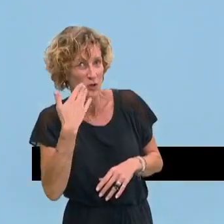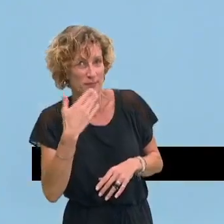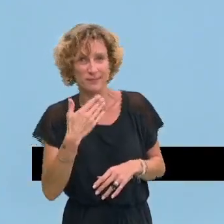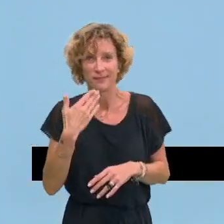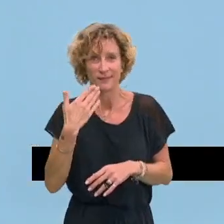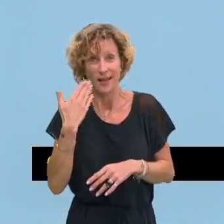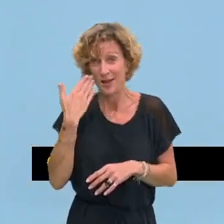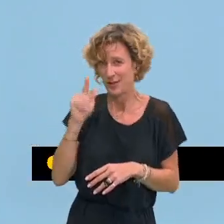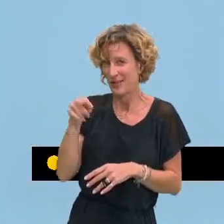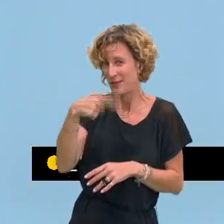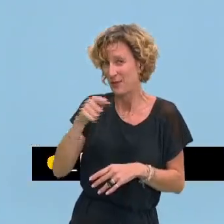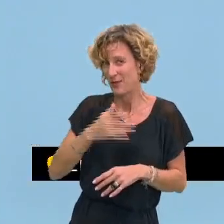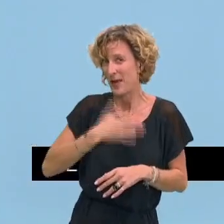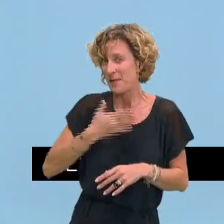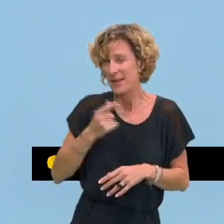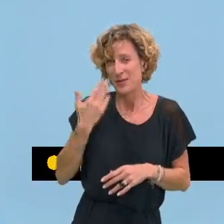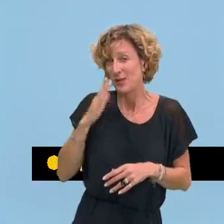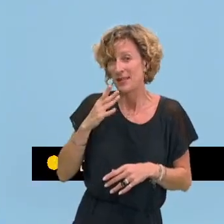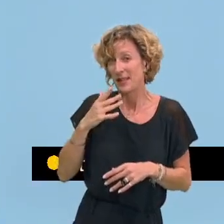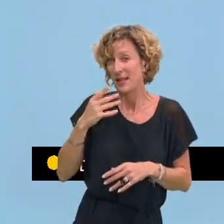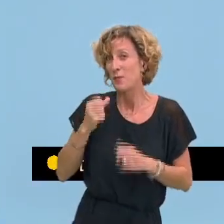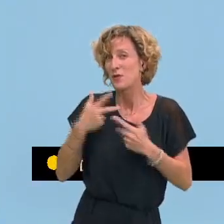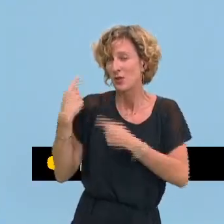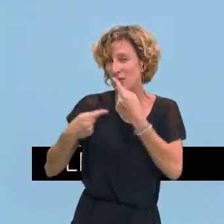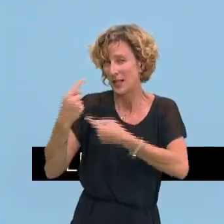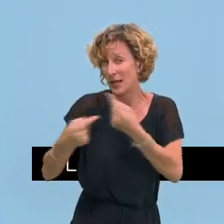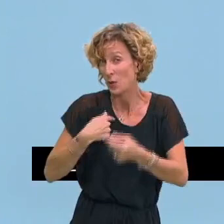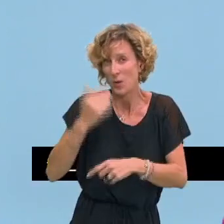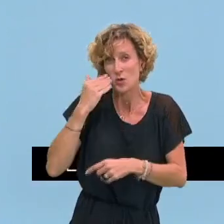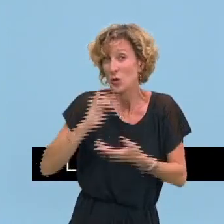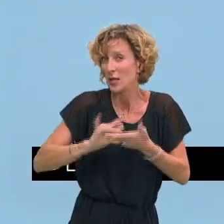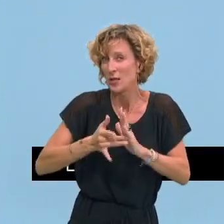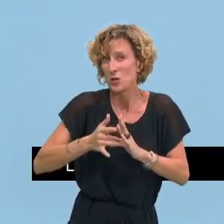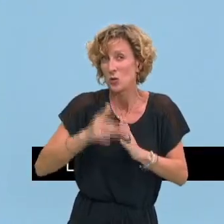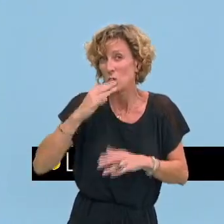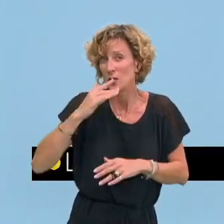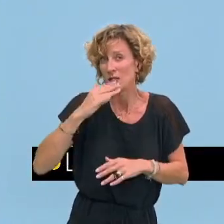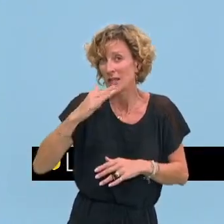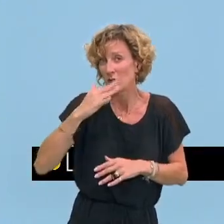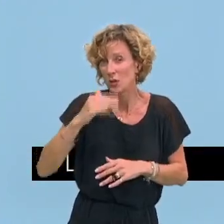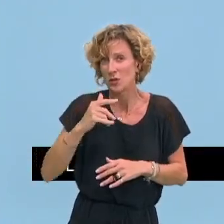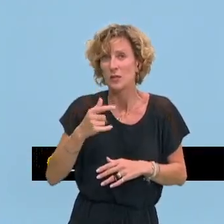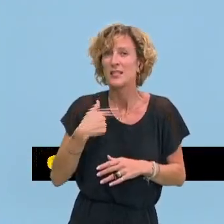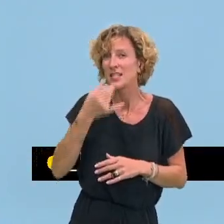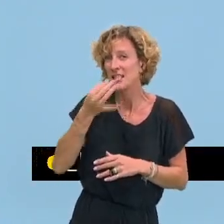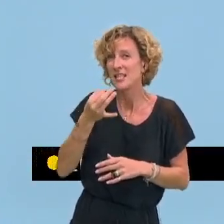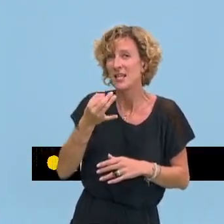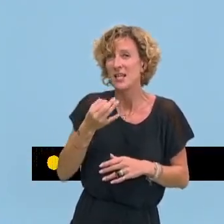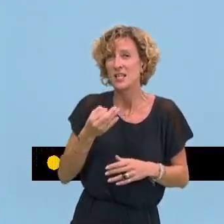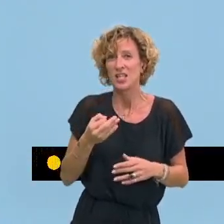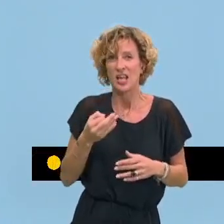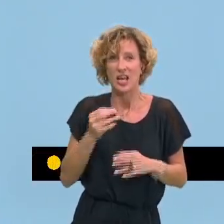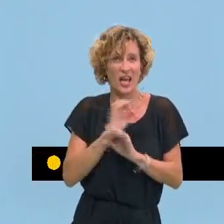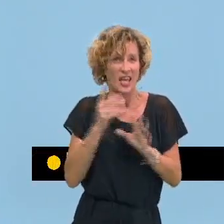adorer. Un coup de cœur qui va parler à des générations. Moi, je connais toutes ces chansons. Christelle, si je vous dis « J'ai rien dit,